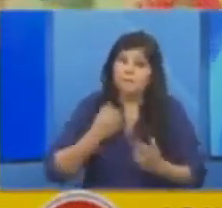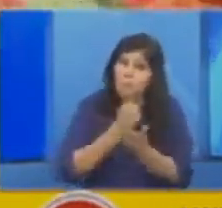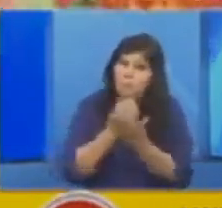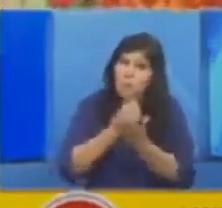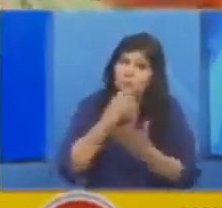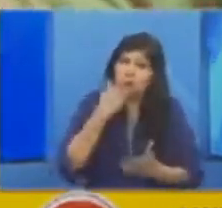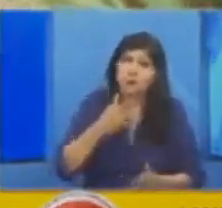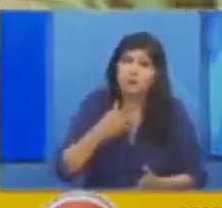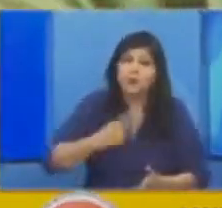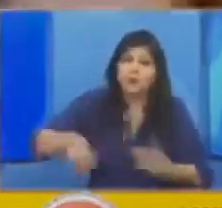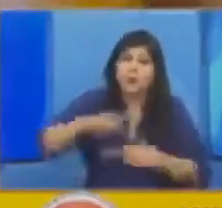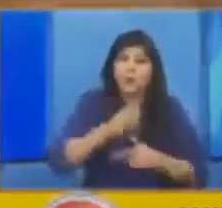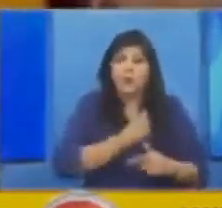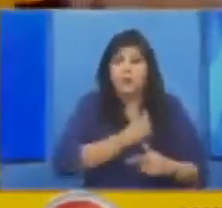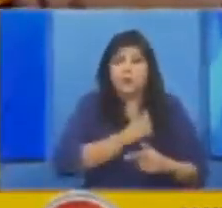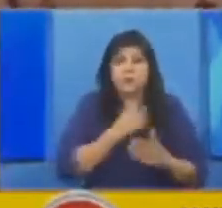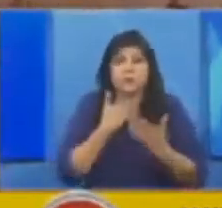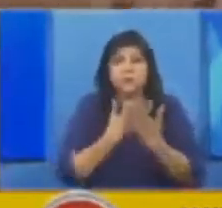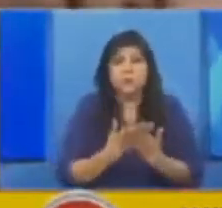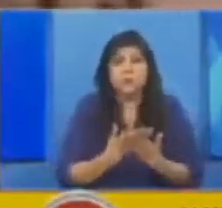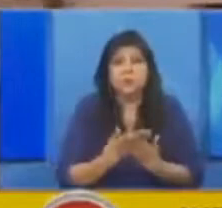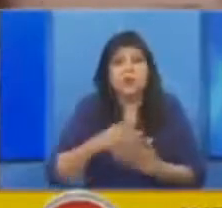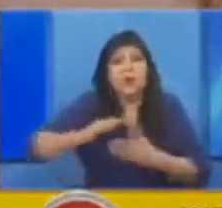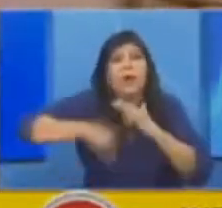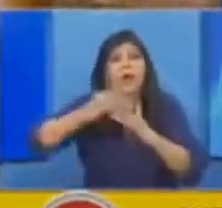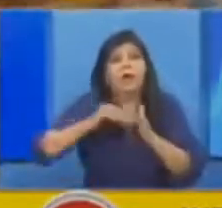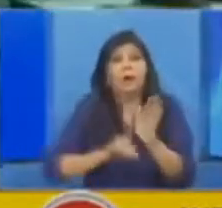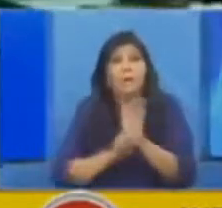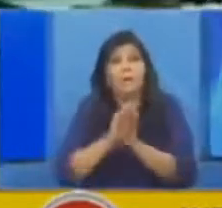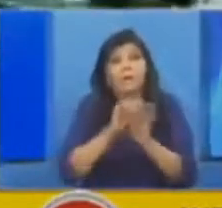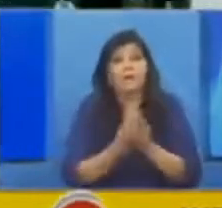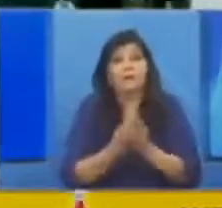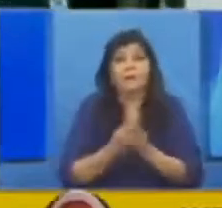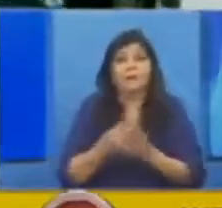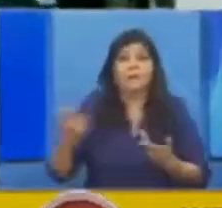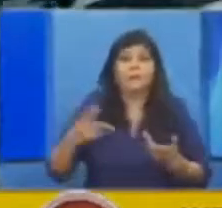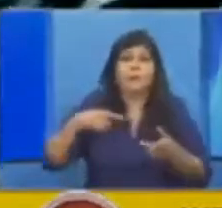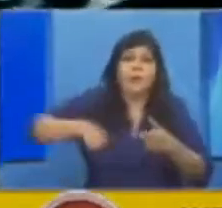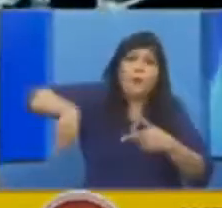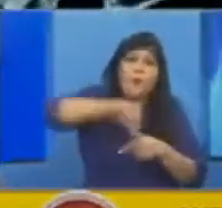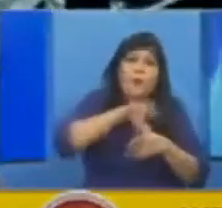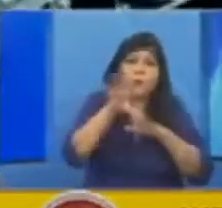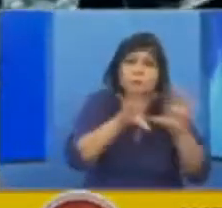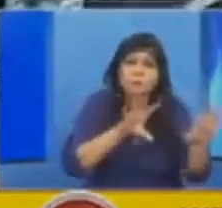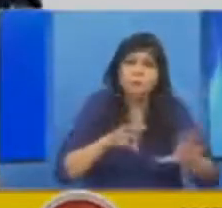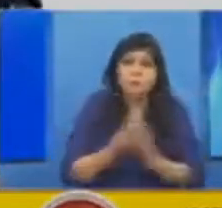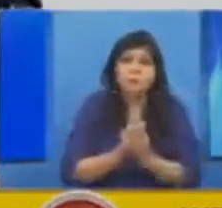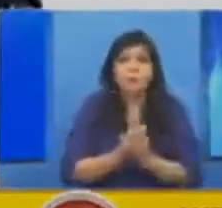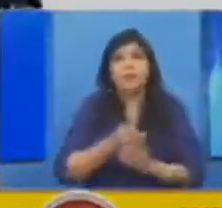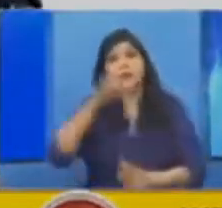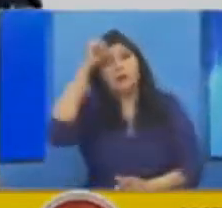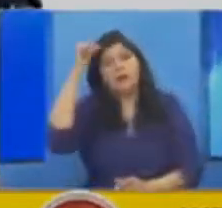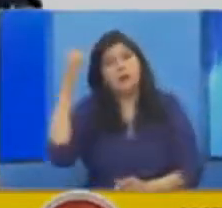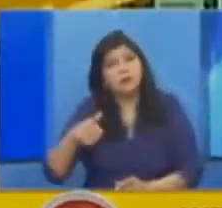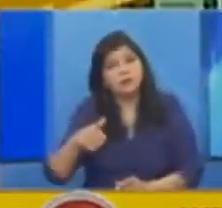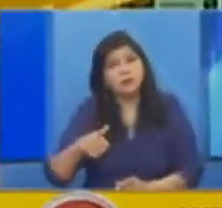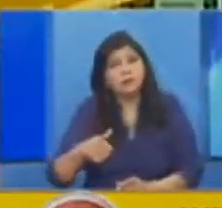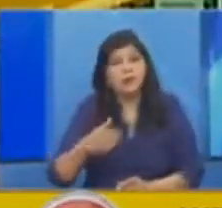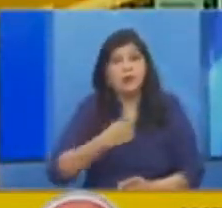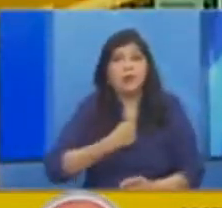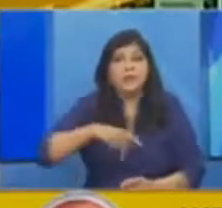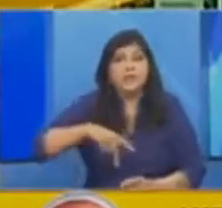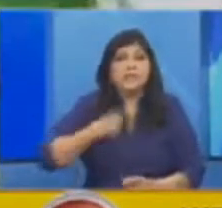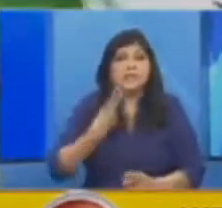पूरे आत्म इस्वास के स आगे बढ़ना है हर क्षेत्र में देश को आत्म